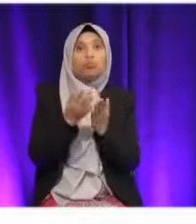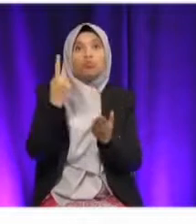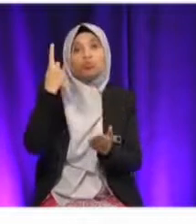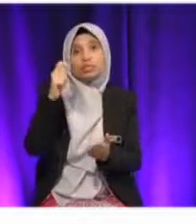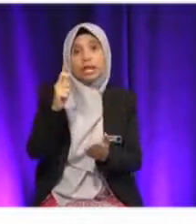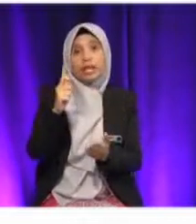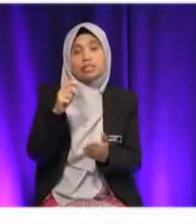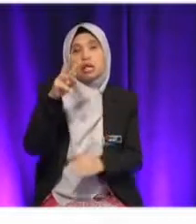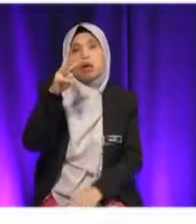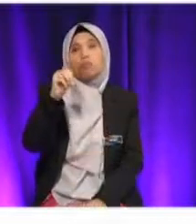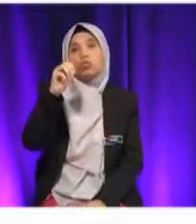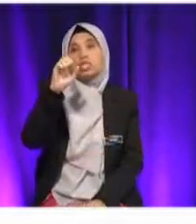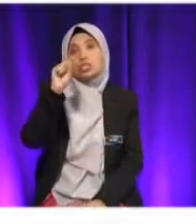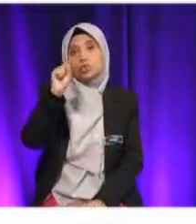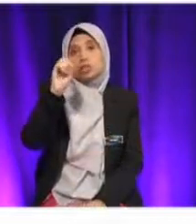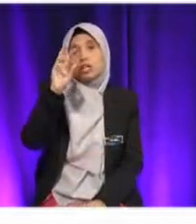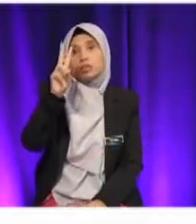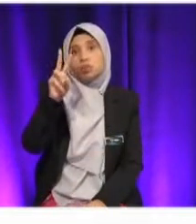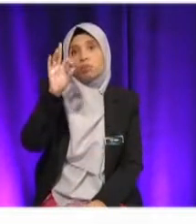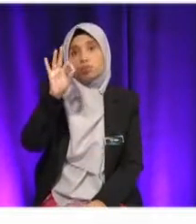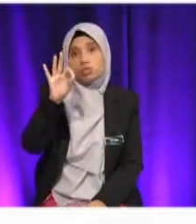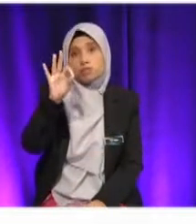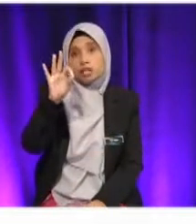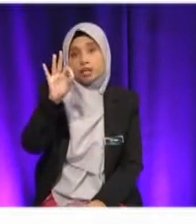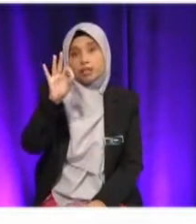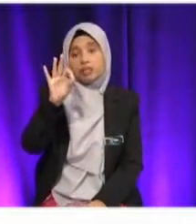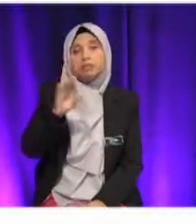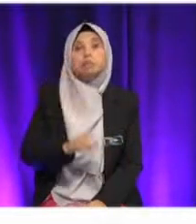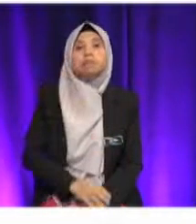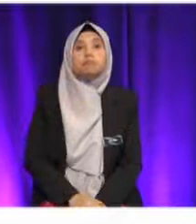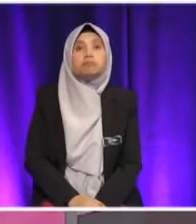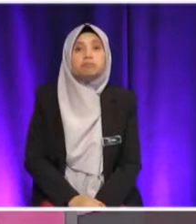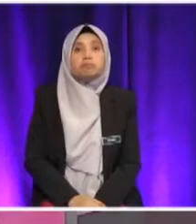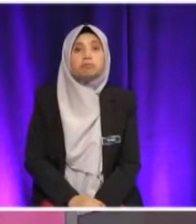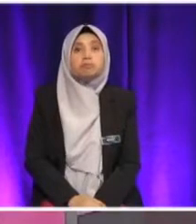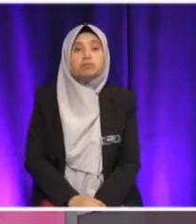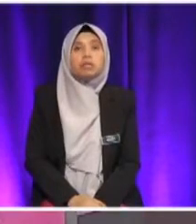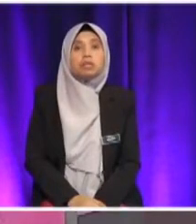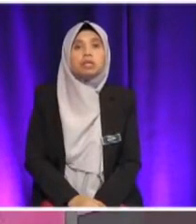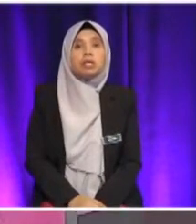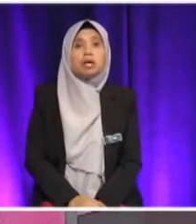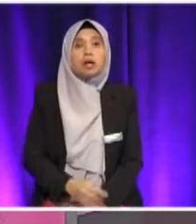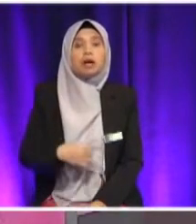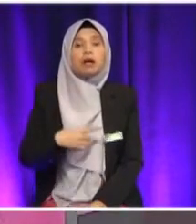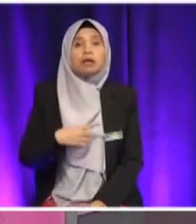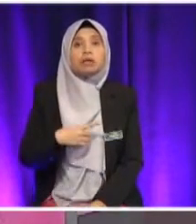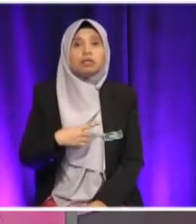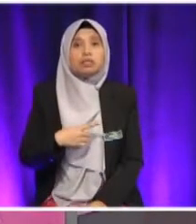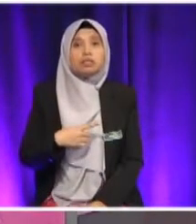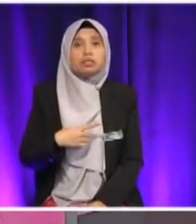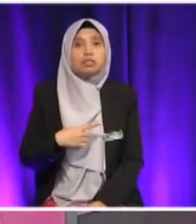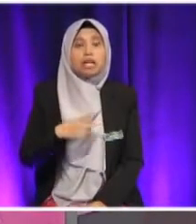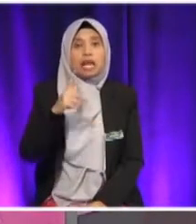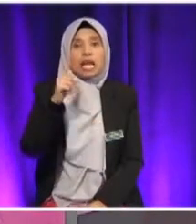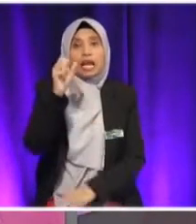yaitu buku stretch 29 dalam buku tes MPV untuk pengetahuan buku teks kami ini kami adalah apel